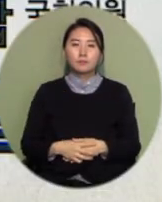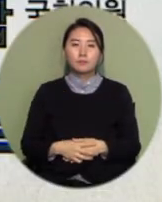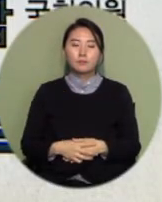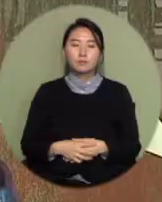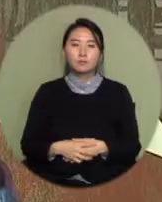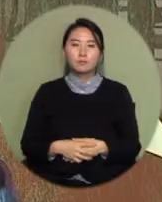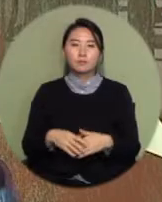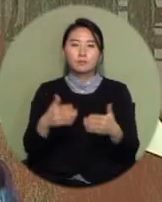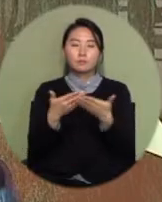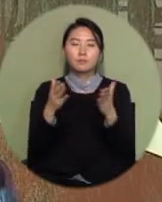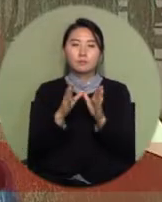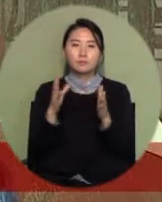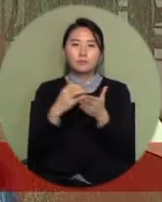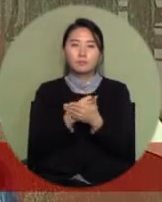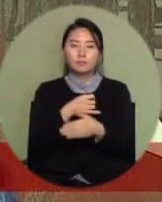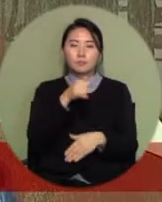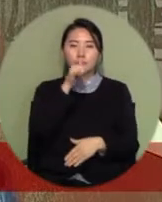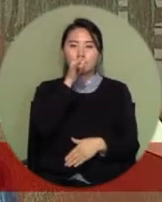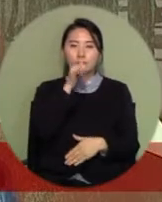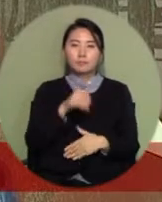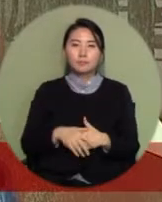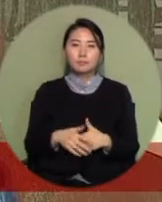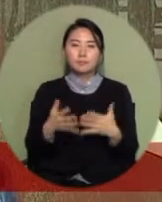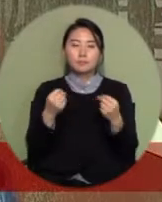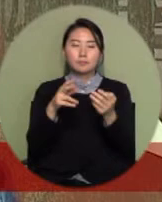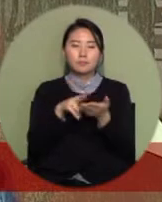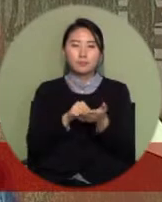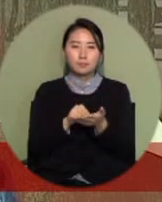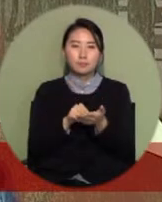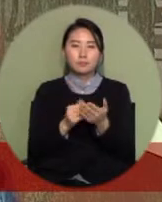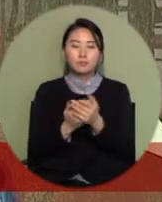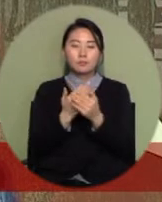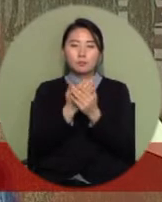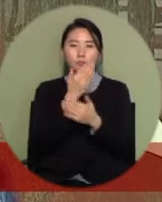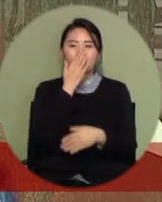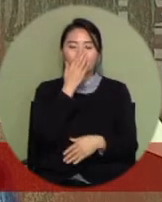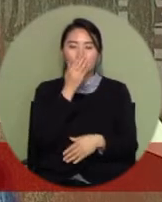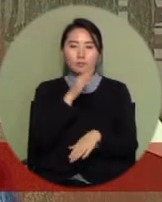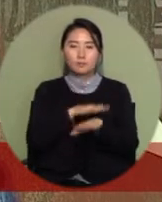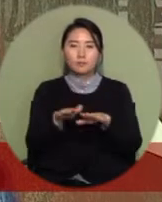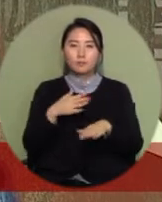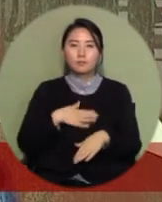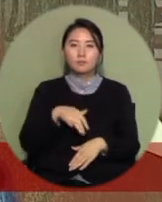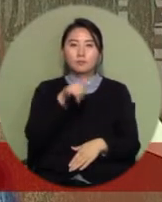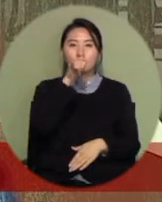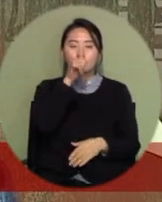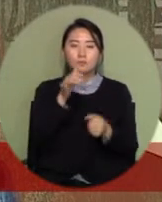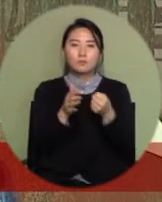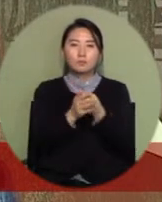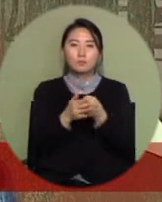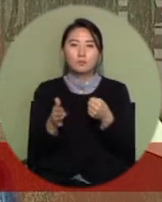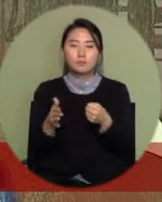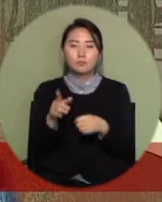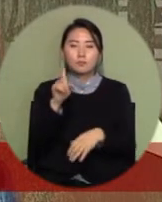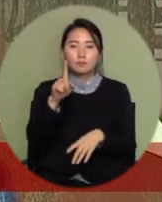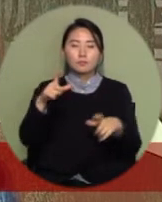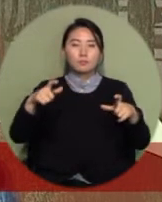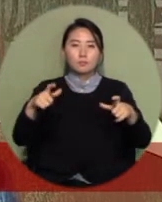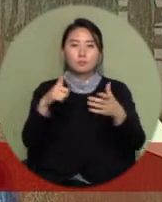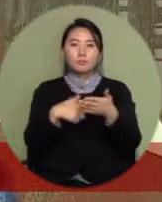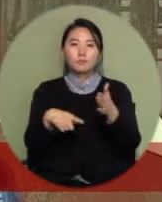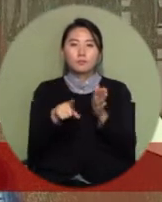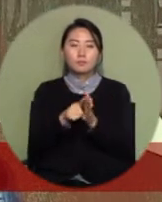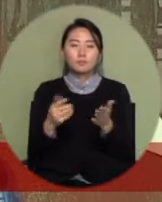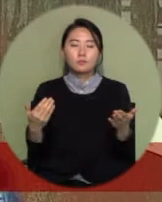이 동네가 가지고 있는 아마는 문제점과 발전 가능성을 잘 알고 있기 때문에 한번 이 지역을 위해서